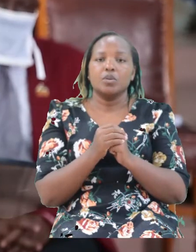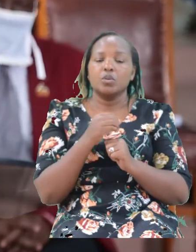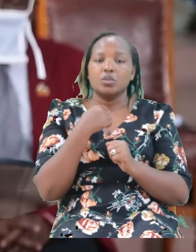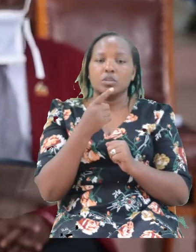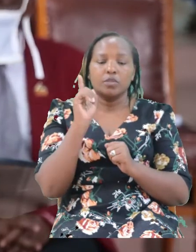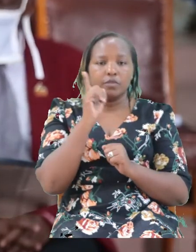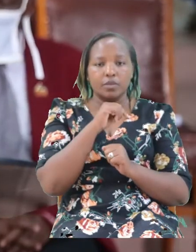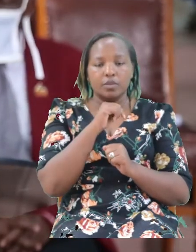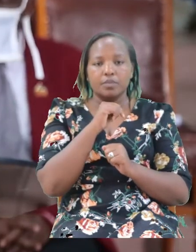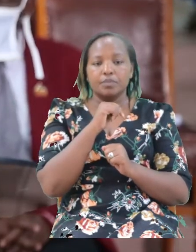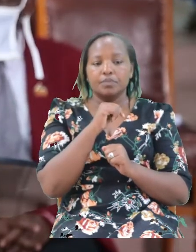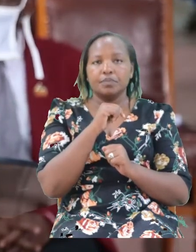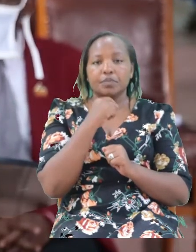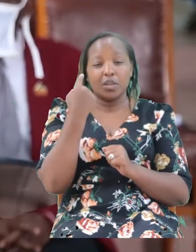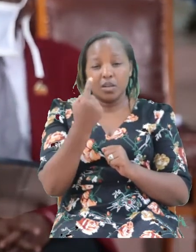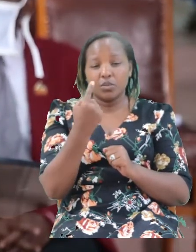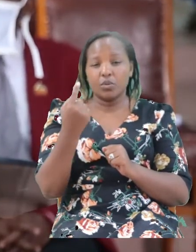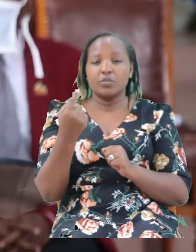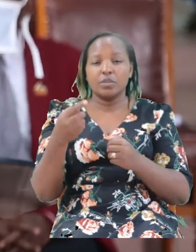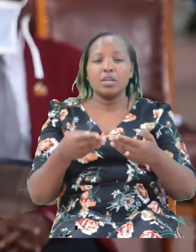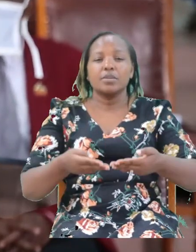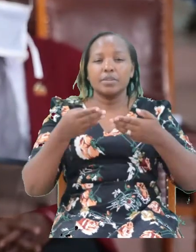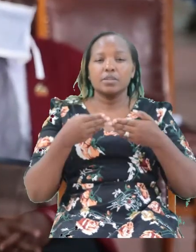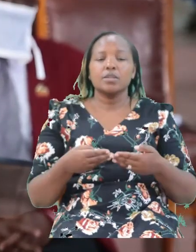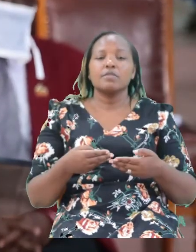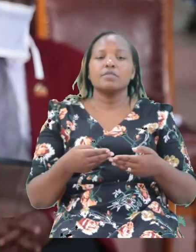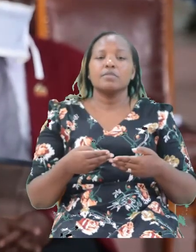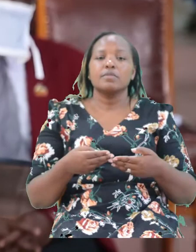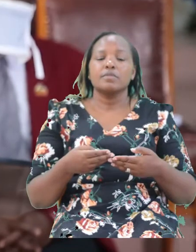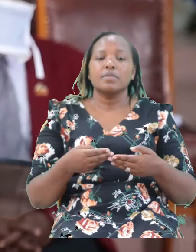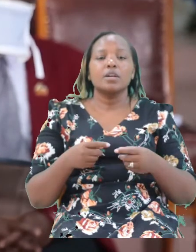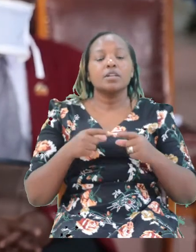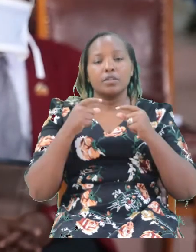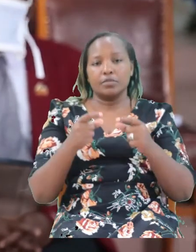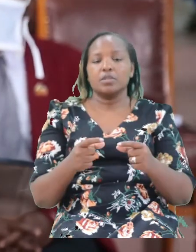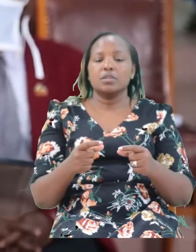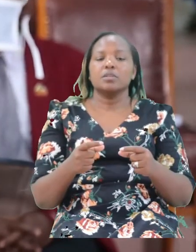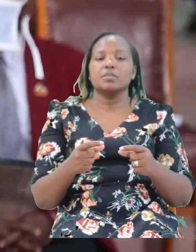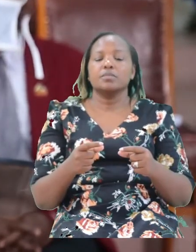tuliambiwa kwa kila mmoja wetu amepokea karama.